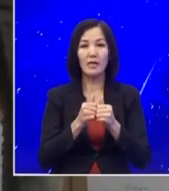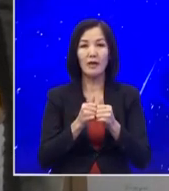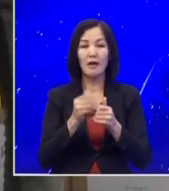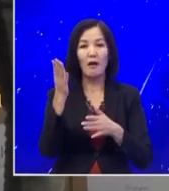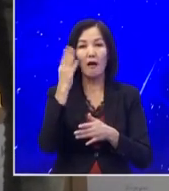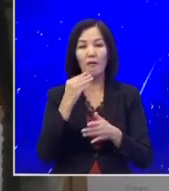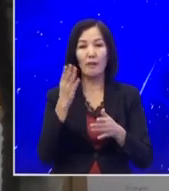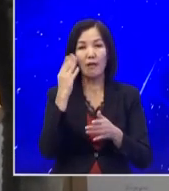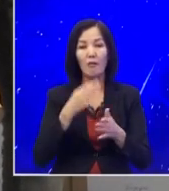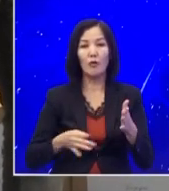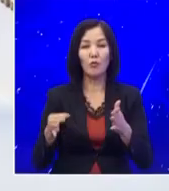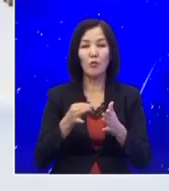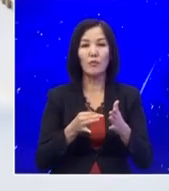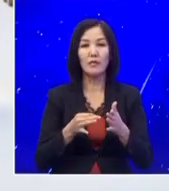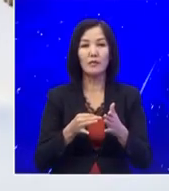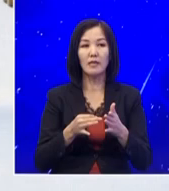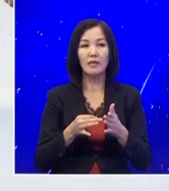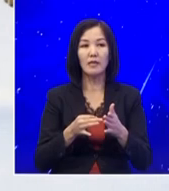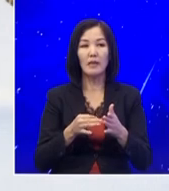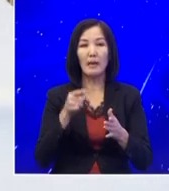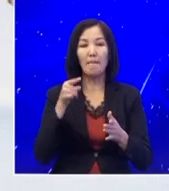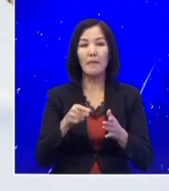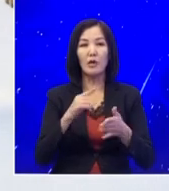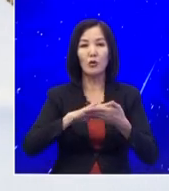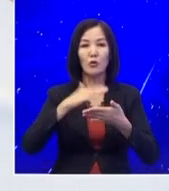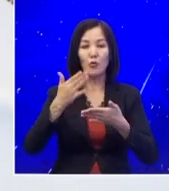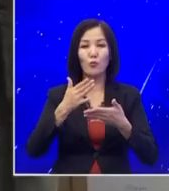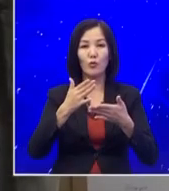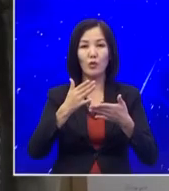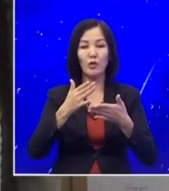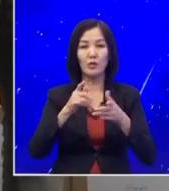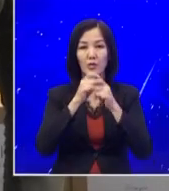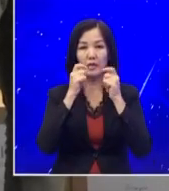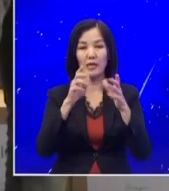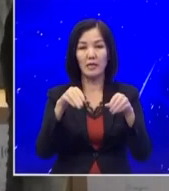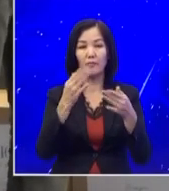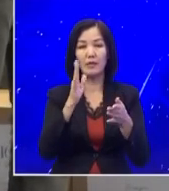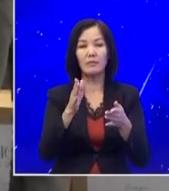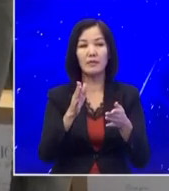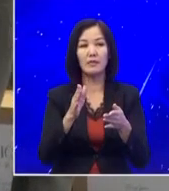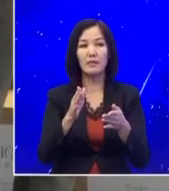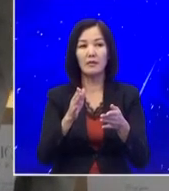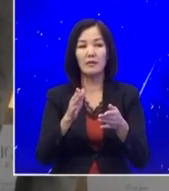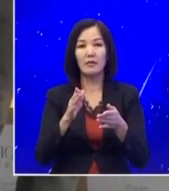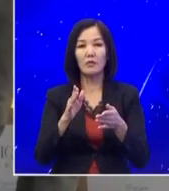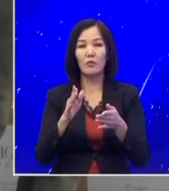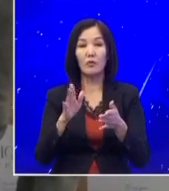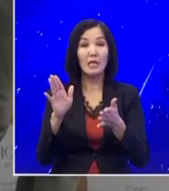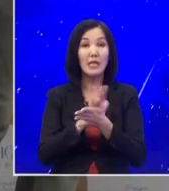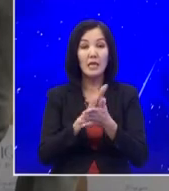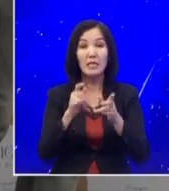және Алматы облысына 1000 ноутбук таратып отыр. Айта кетерлік жай, осы біз таратып отқан ноутбуктер бұл қайтарымсыз,